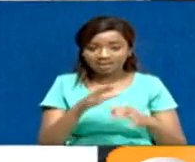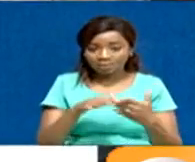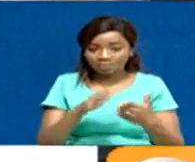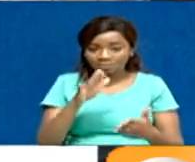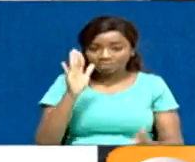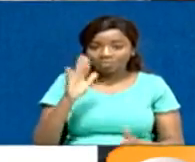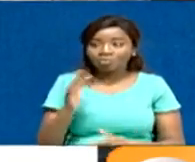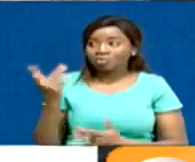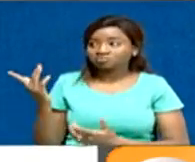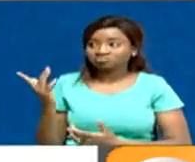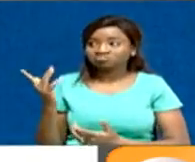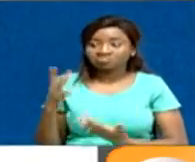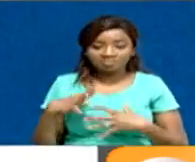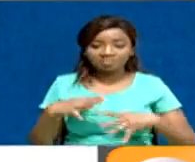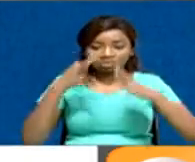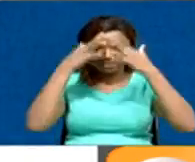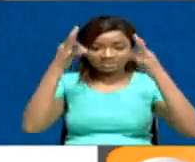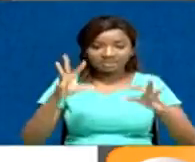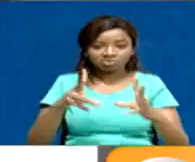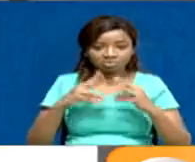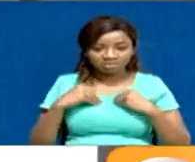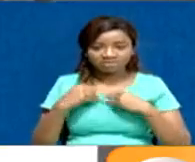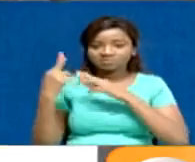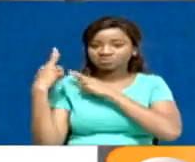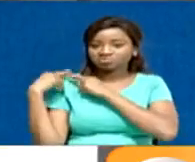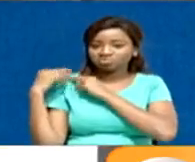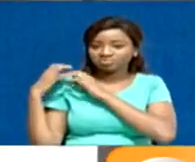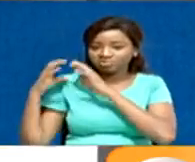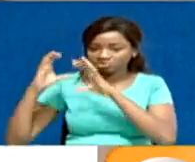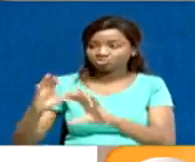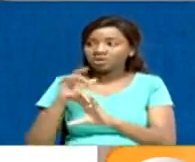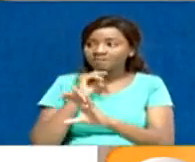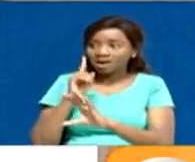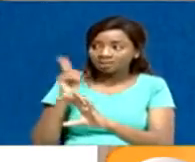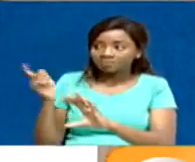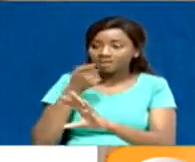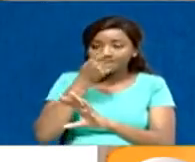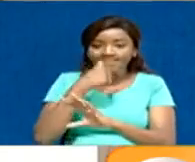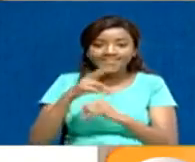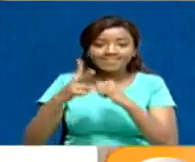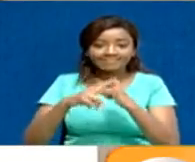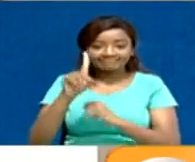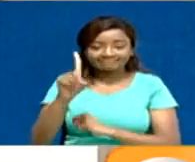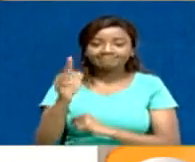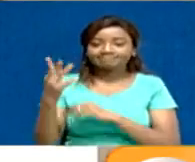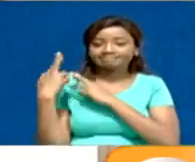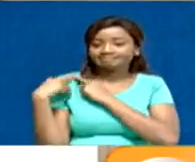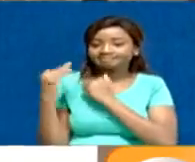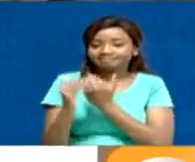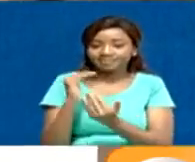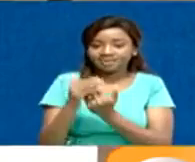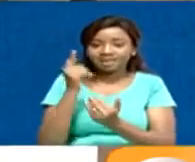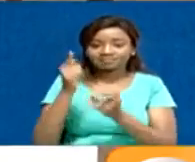cha Locheremeyano wameazimia kumtwika jukumu Longole Alolima, mzee wa miaka 71, kazi ya kulinda